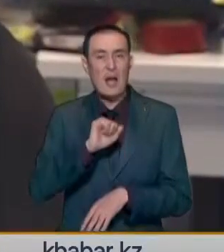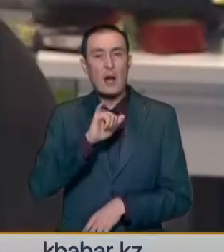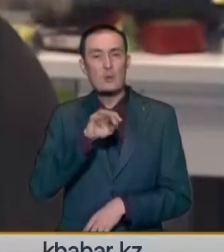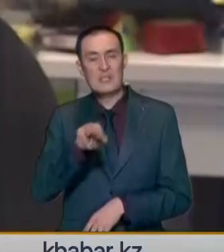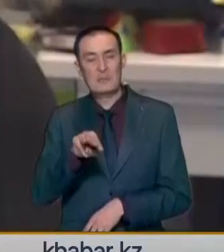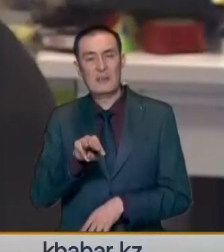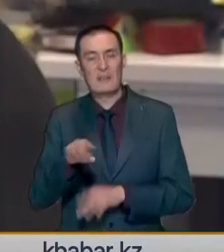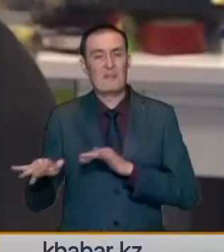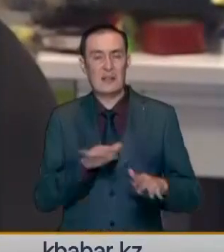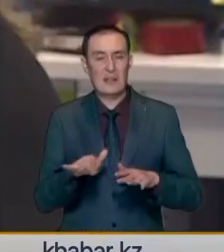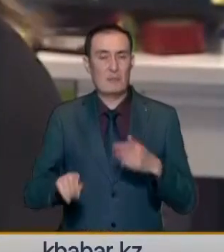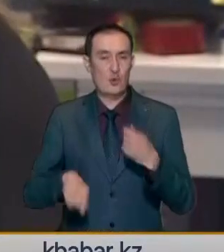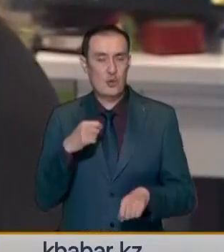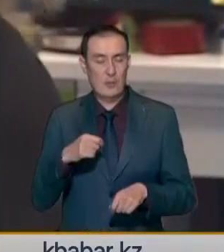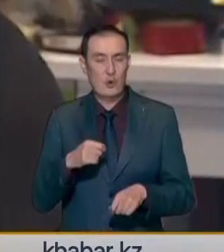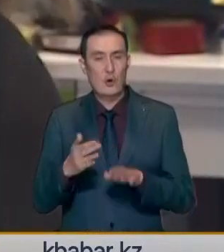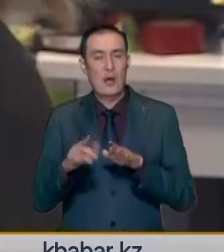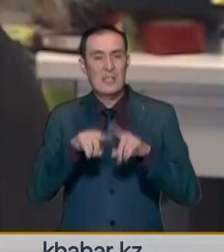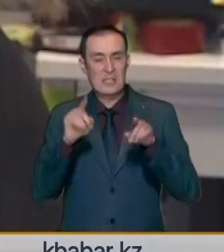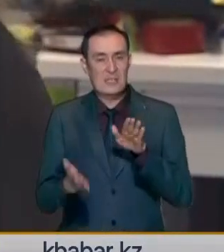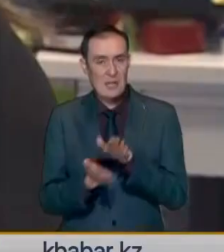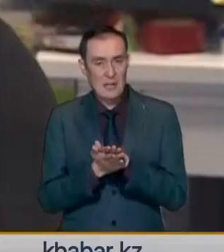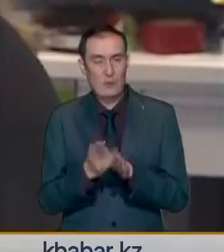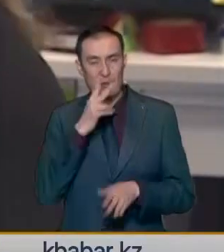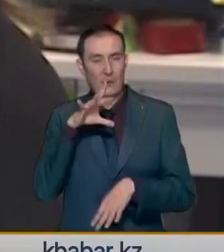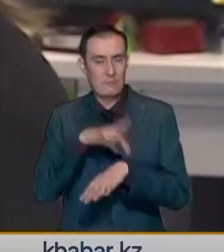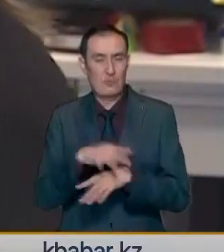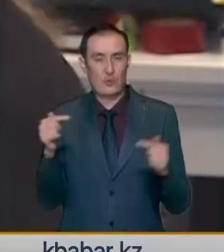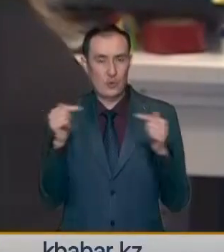аутизмом и двигательной дисфункцией. Устройство показало верные диагнозы.